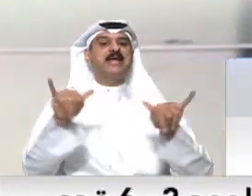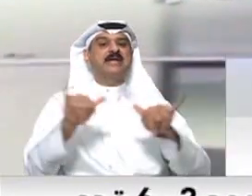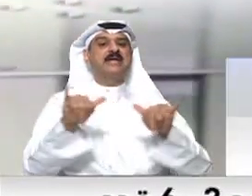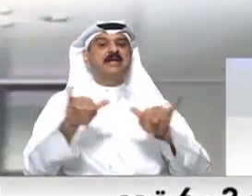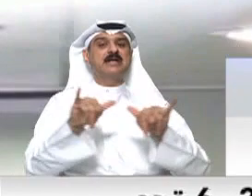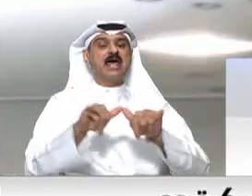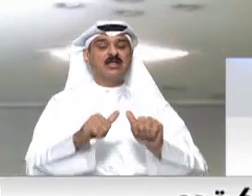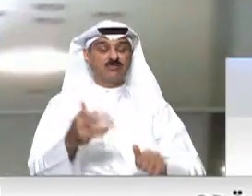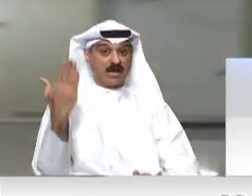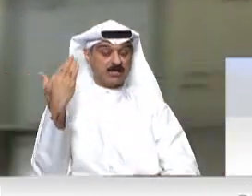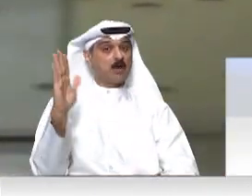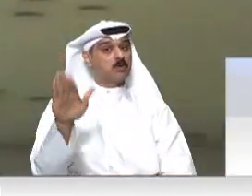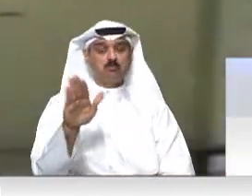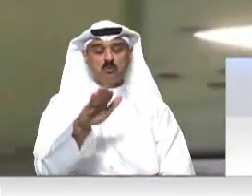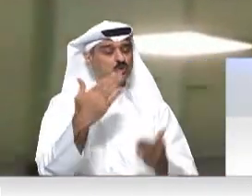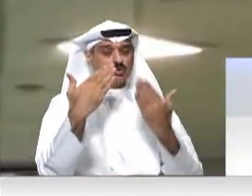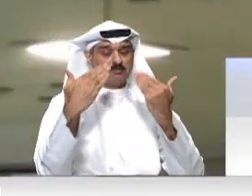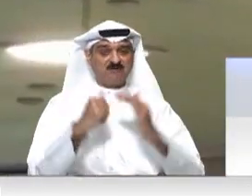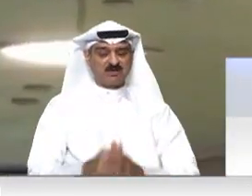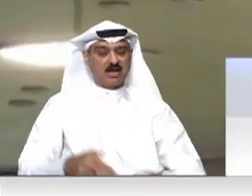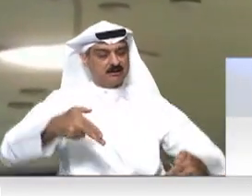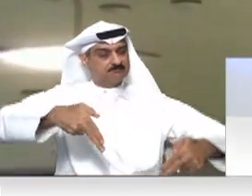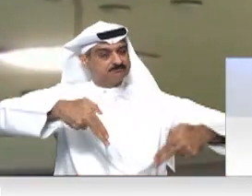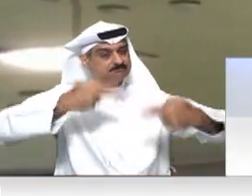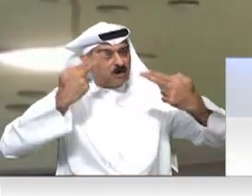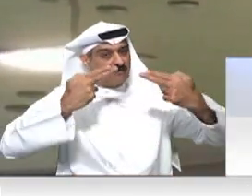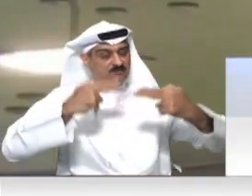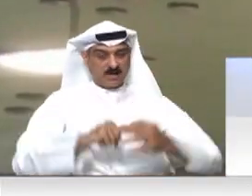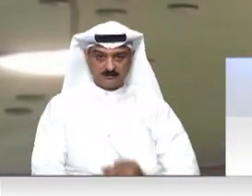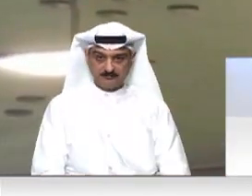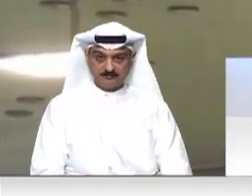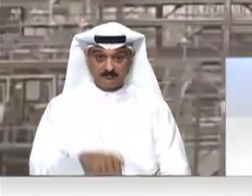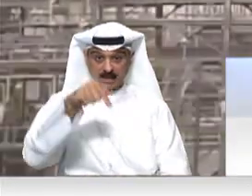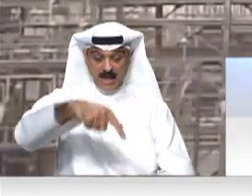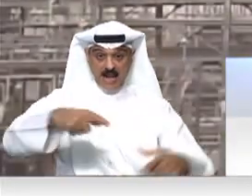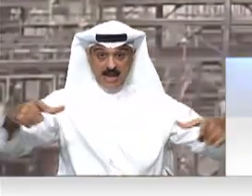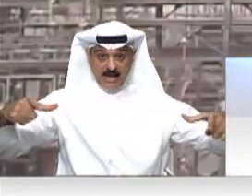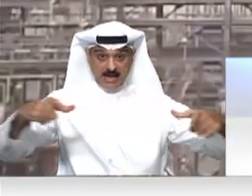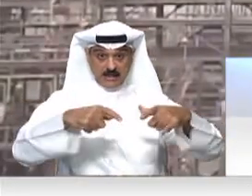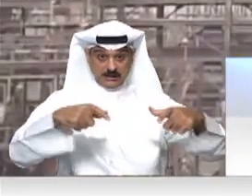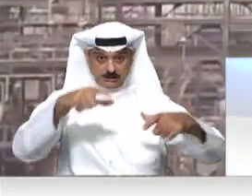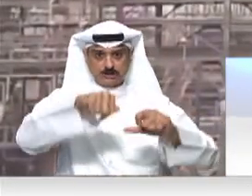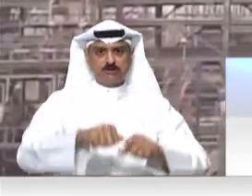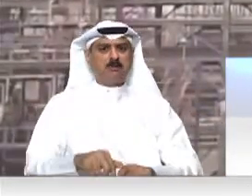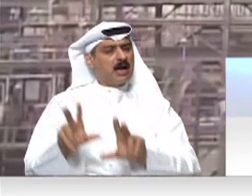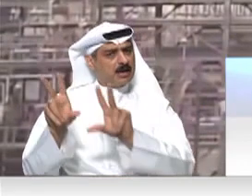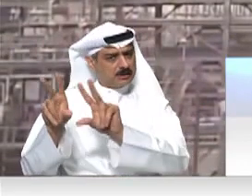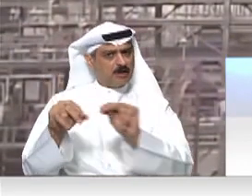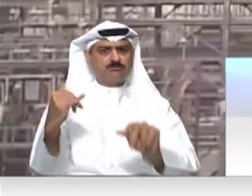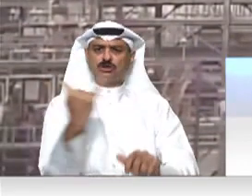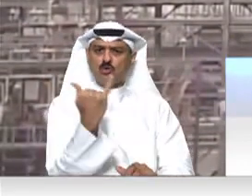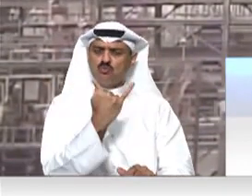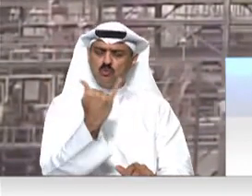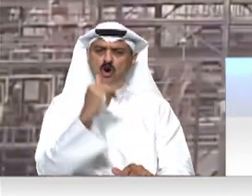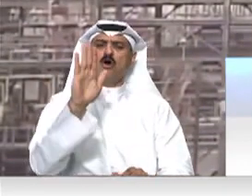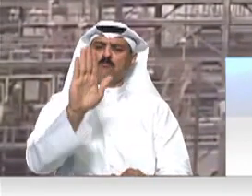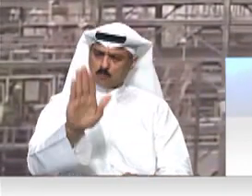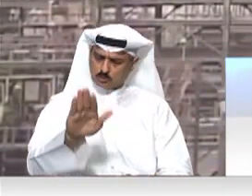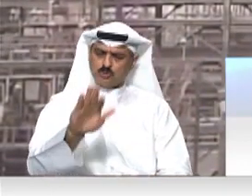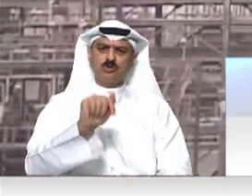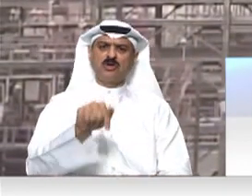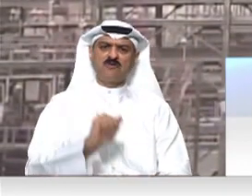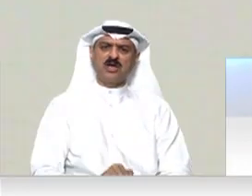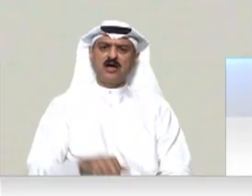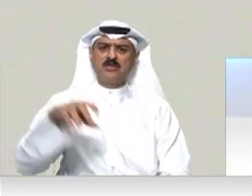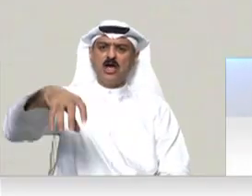مقررا في السابق وذكرت المنظمه ان عقد الاجتماعات افتراضيا لن يغير من اهميتها بشيء مشيره الى ان